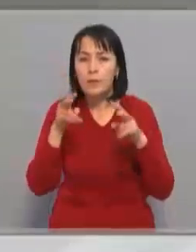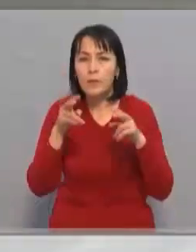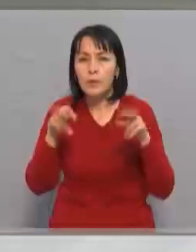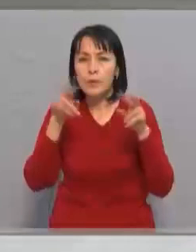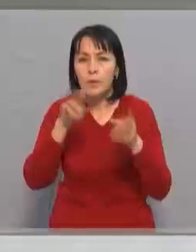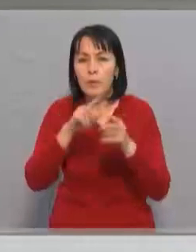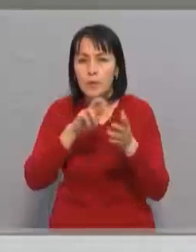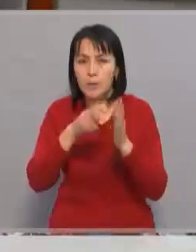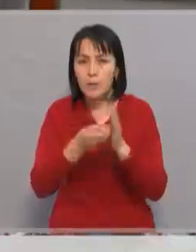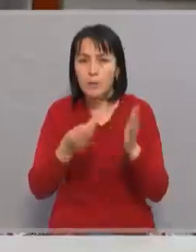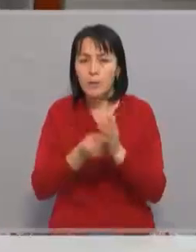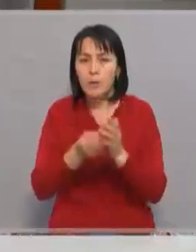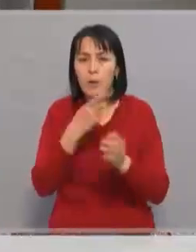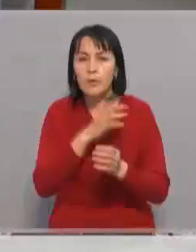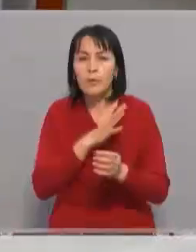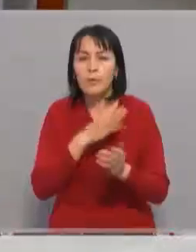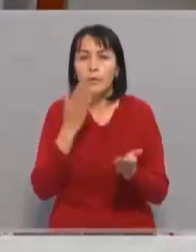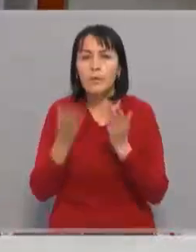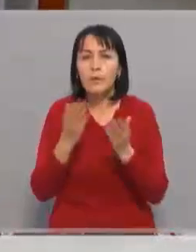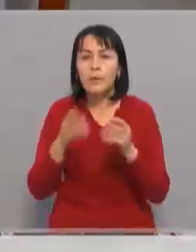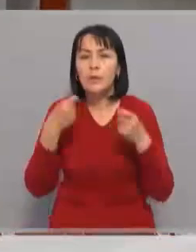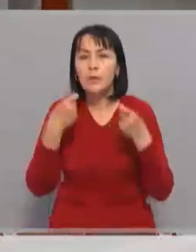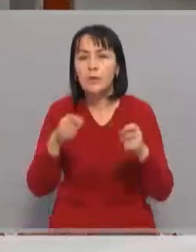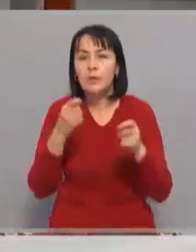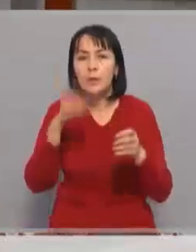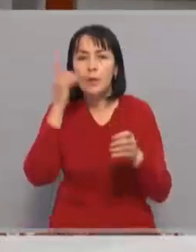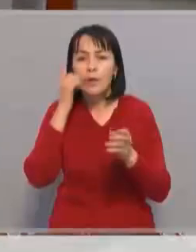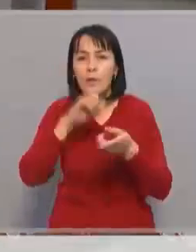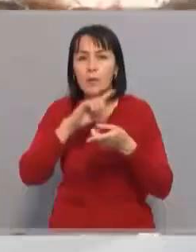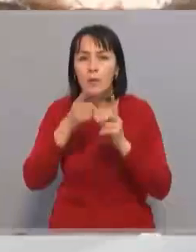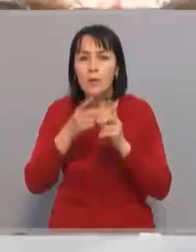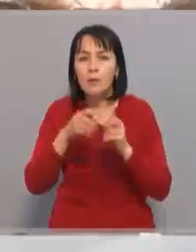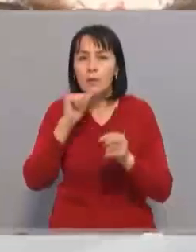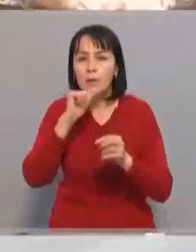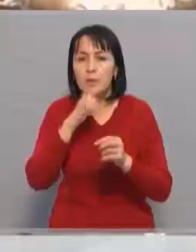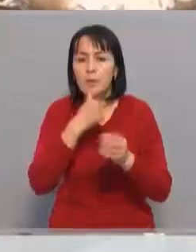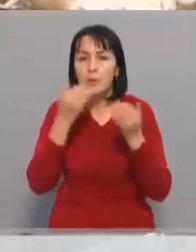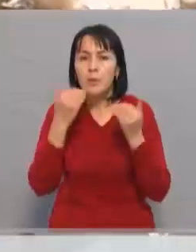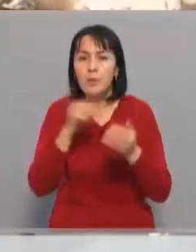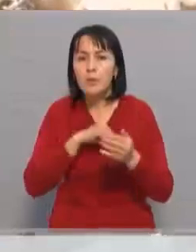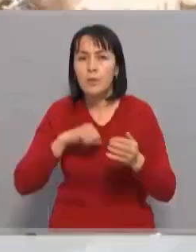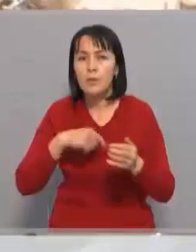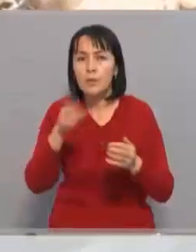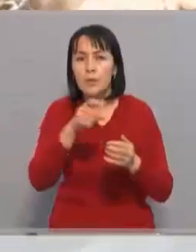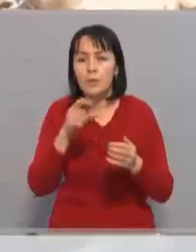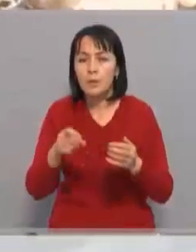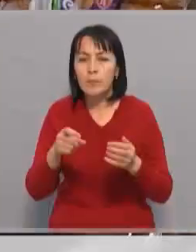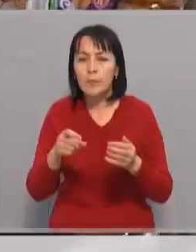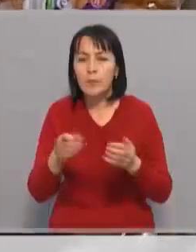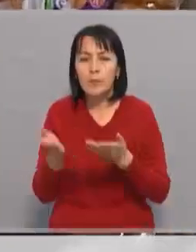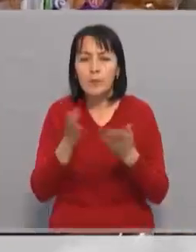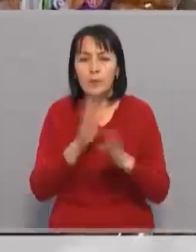салығын төлеп жүргенін айтады. Оның айтуынша, егер саудагер мобильді төлеммен ақы қабылдаудан бас тартса, өз тұтынушыларынан айырылып